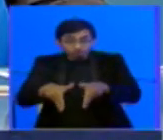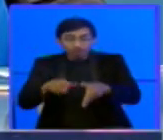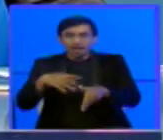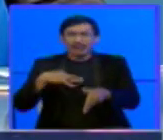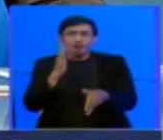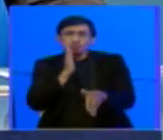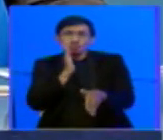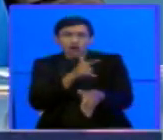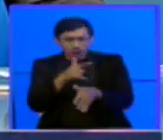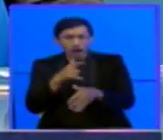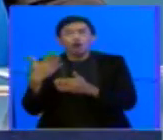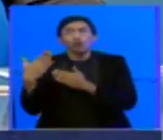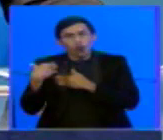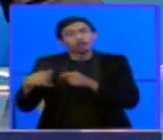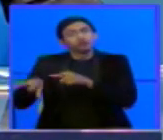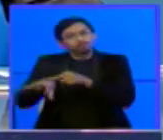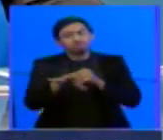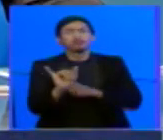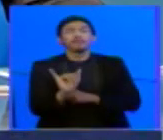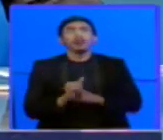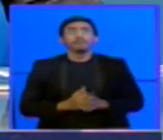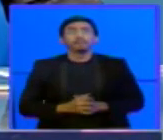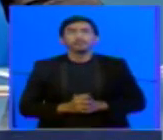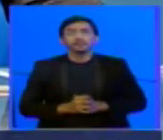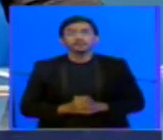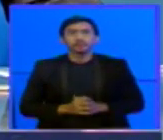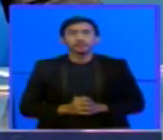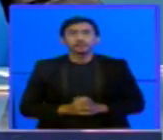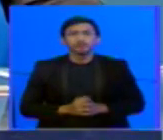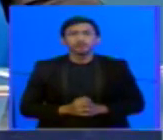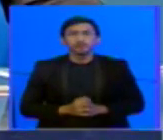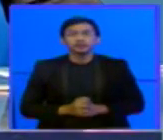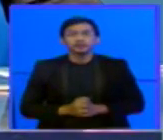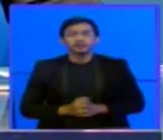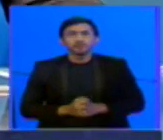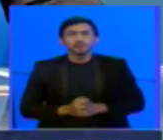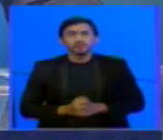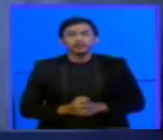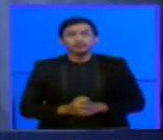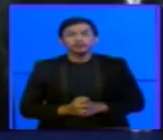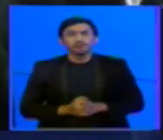COVID-19, relawan belia ini bertugas melakukan penyemprotan disinfektan.